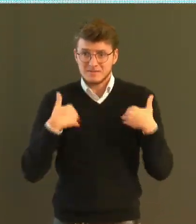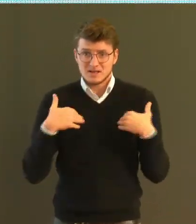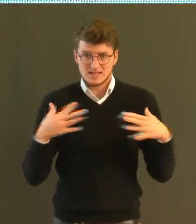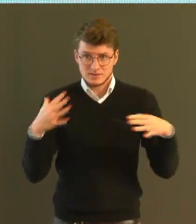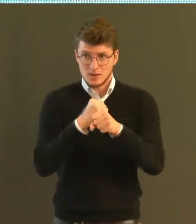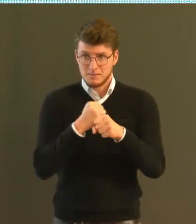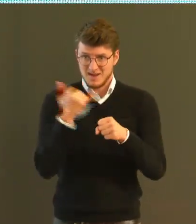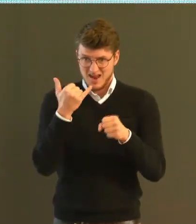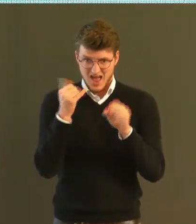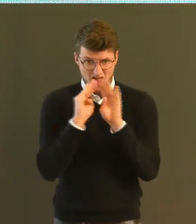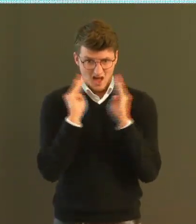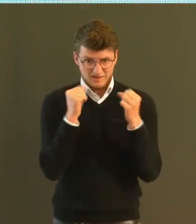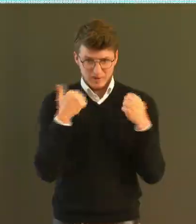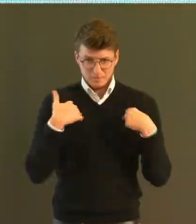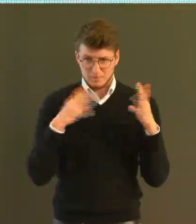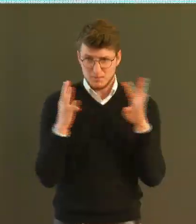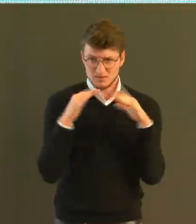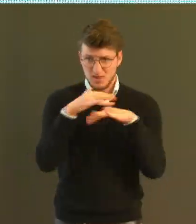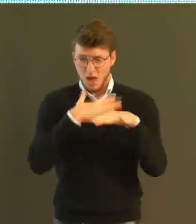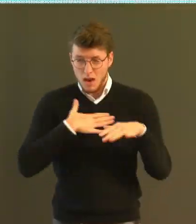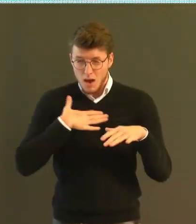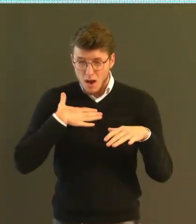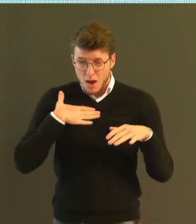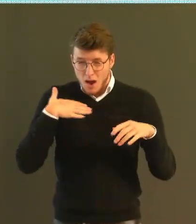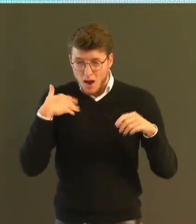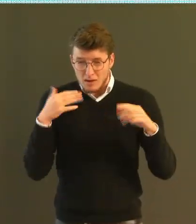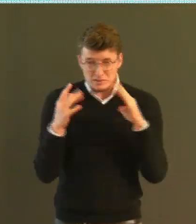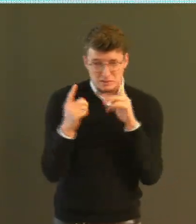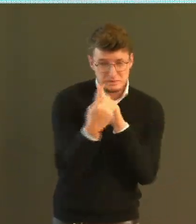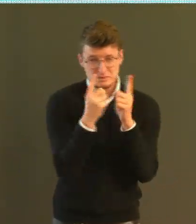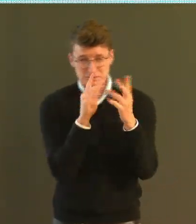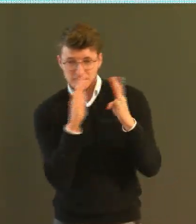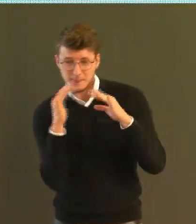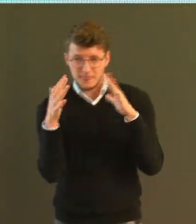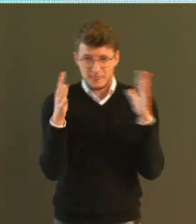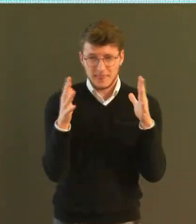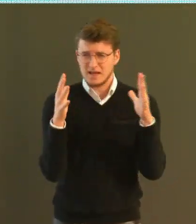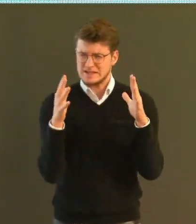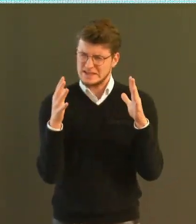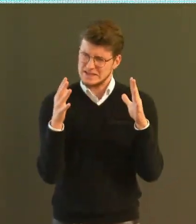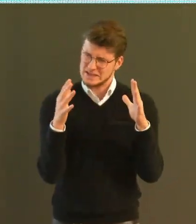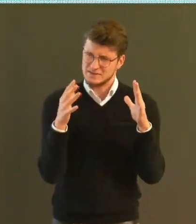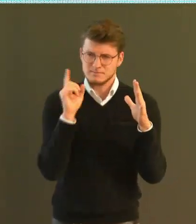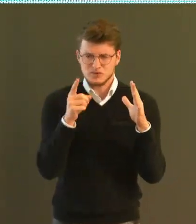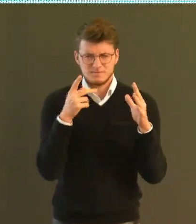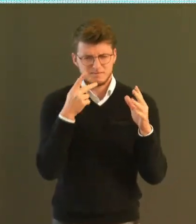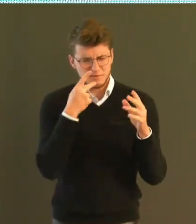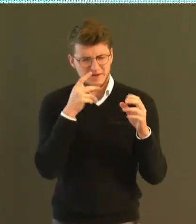faisait quelques temps la période une directive du